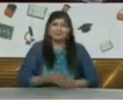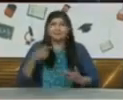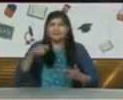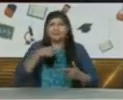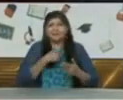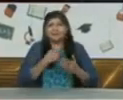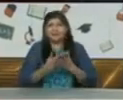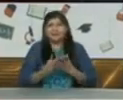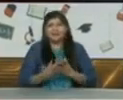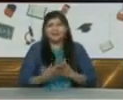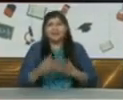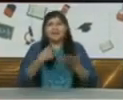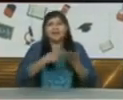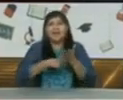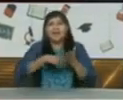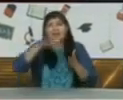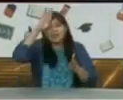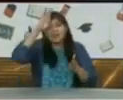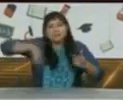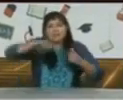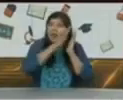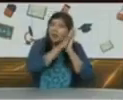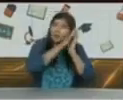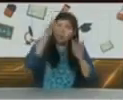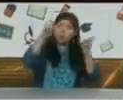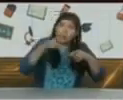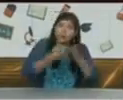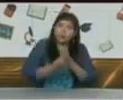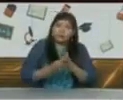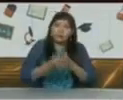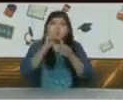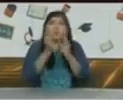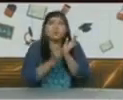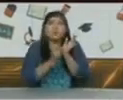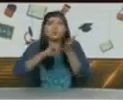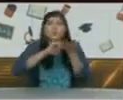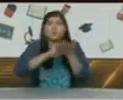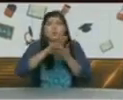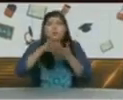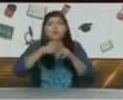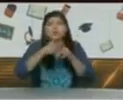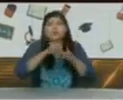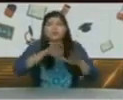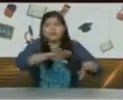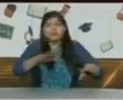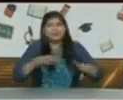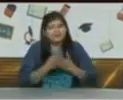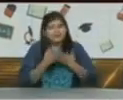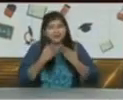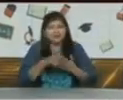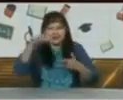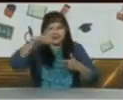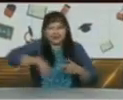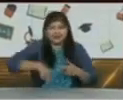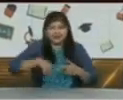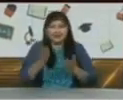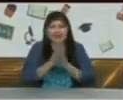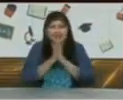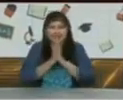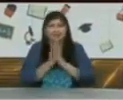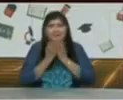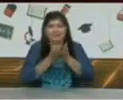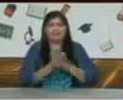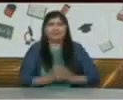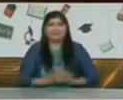मैं राजस्थान के लोगों को भी और पुष्कर की पवित्र धरती को भी आज यहां से नमन करता